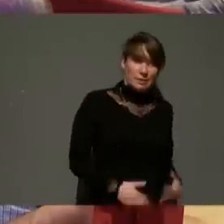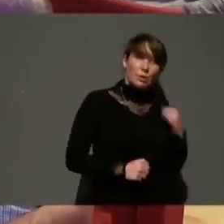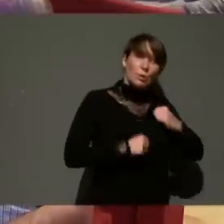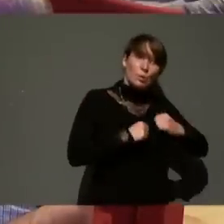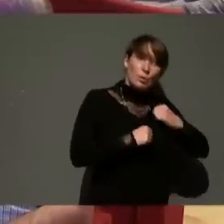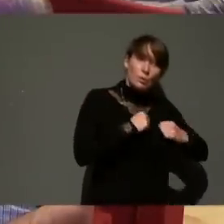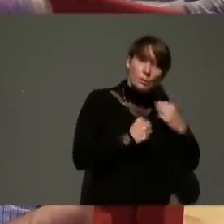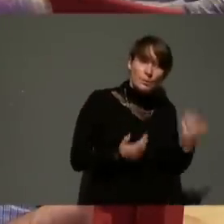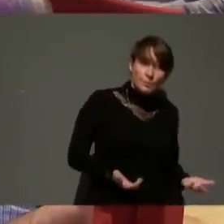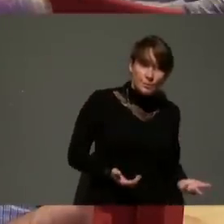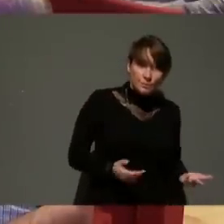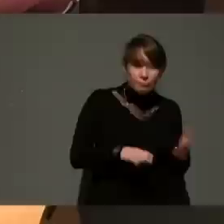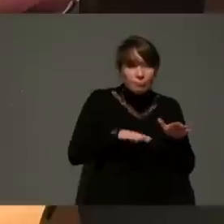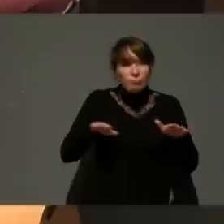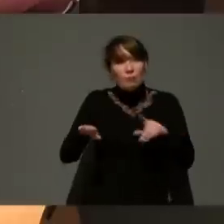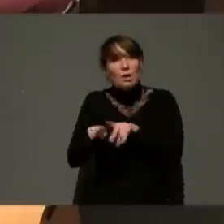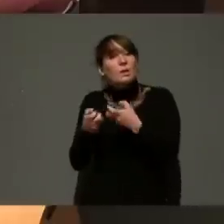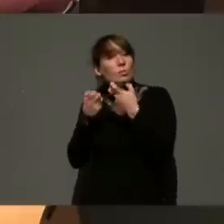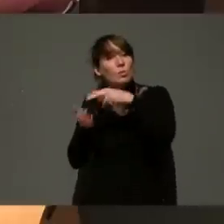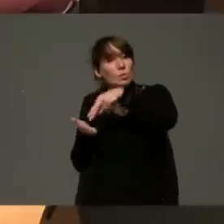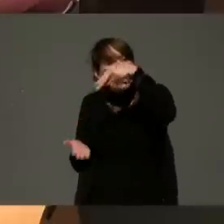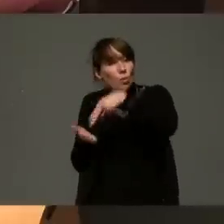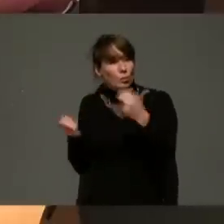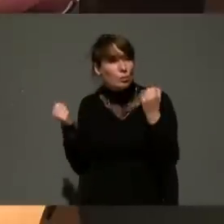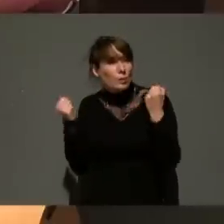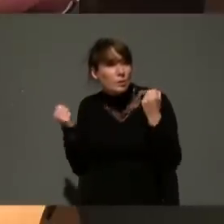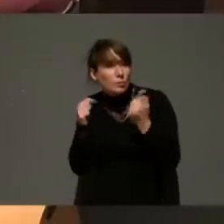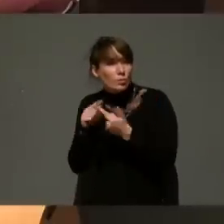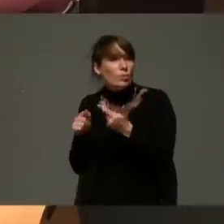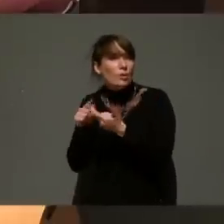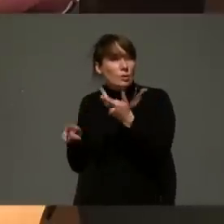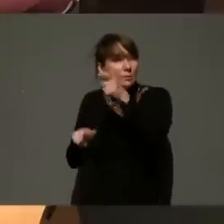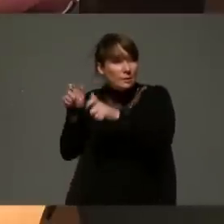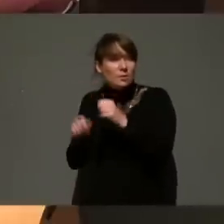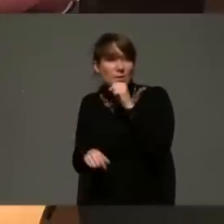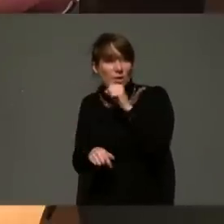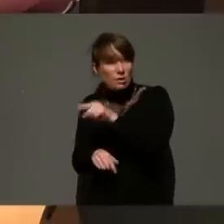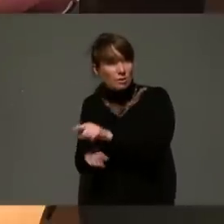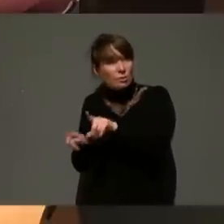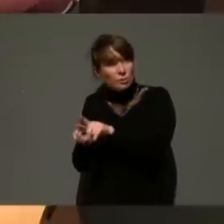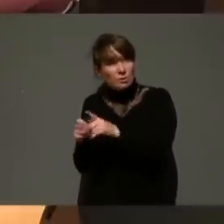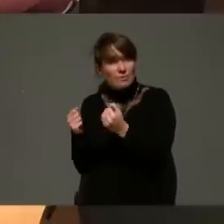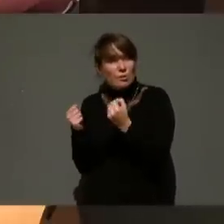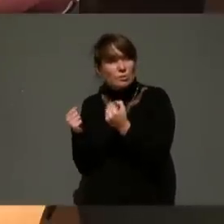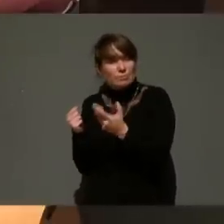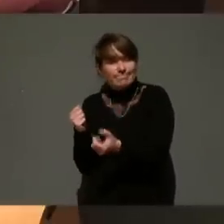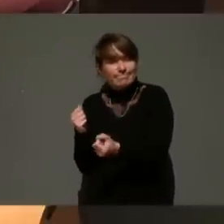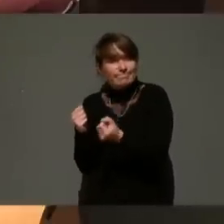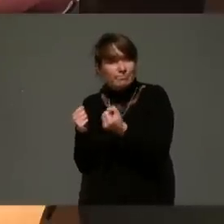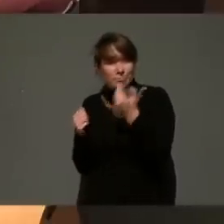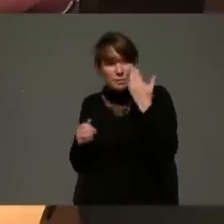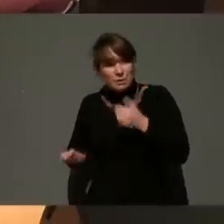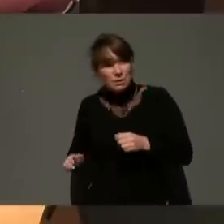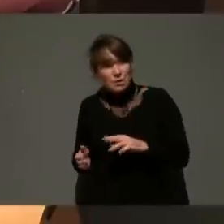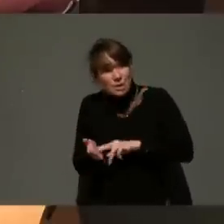et exercice de type saut, musculation, et pour les personnes âgées, simplement le maintien de la force. Si je n'ai pas la capacité de me